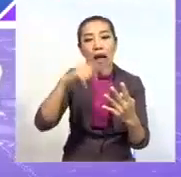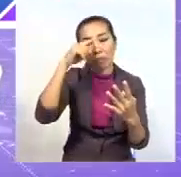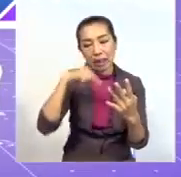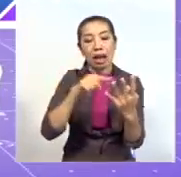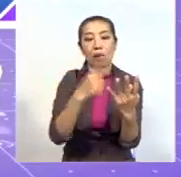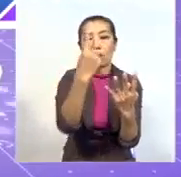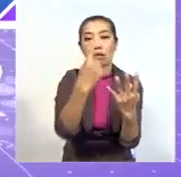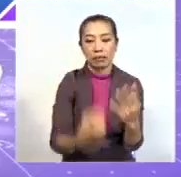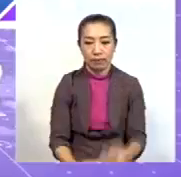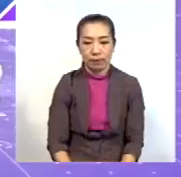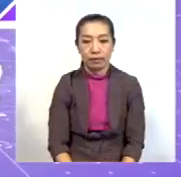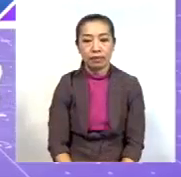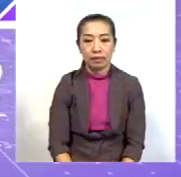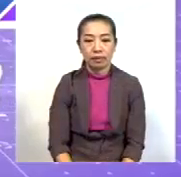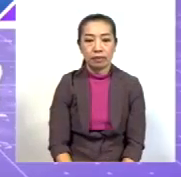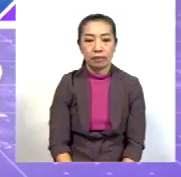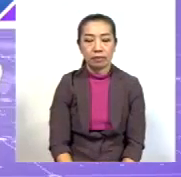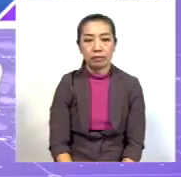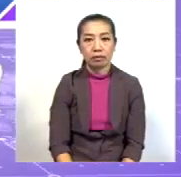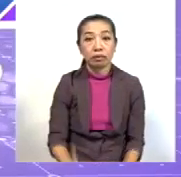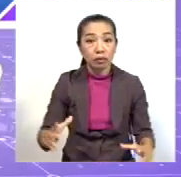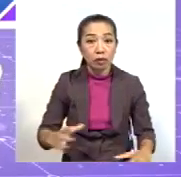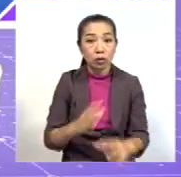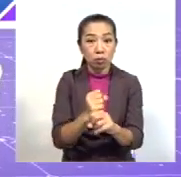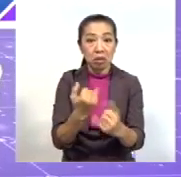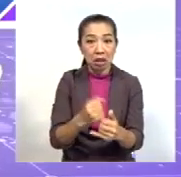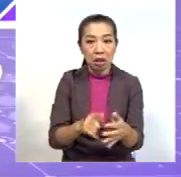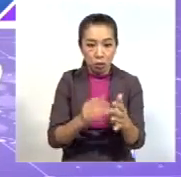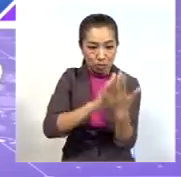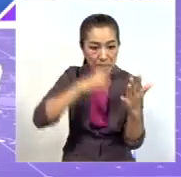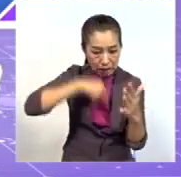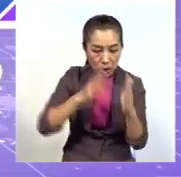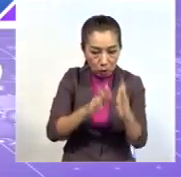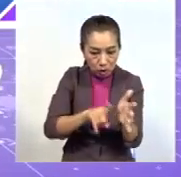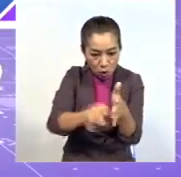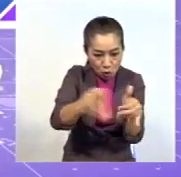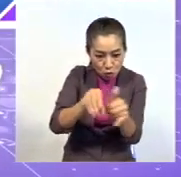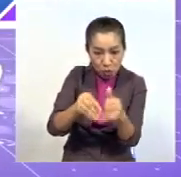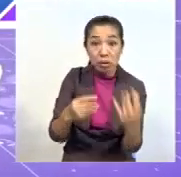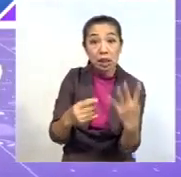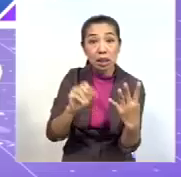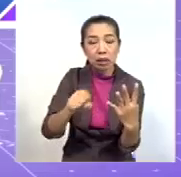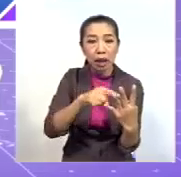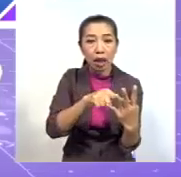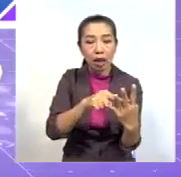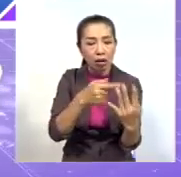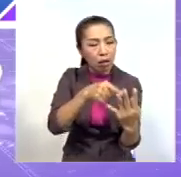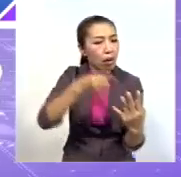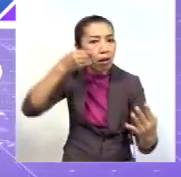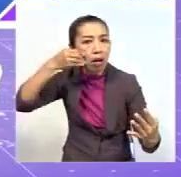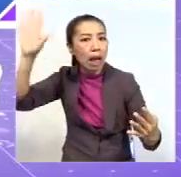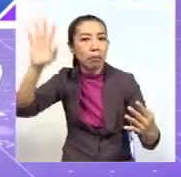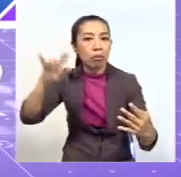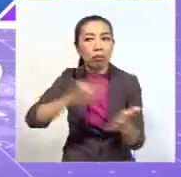ครับ ค่ะก็คือรวมเป็น4คนนะคะตอนนี้ยังอยู่ในบ้านเรากี่คนถูกส่งกลับไปกี่คนแล้วค